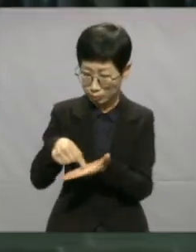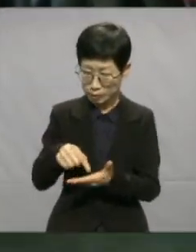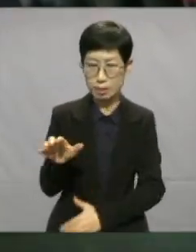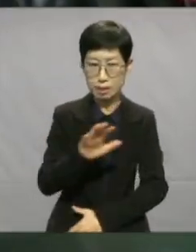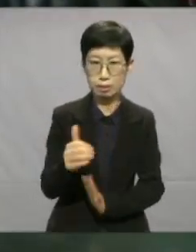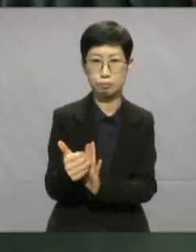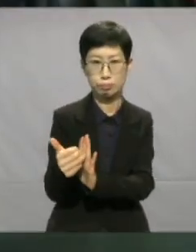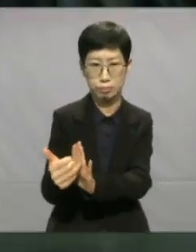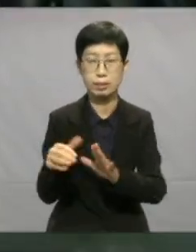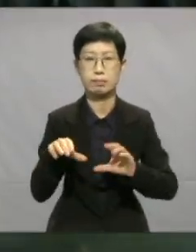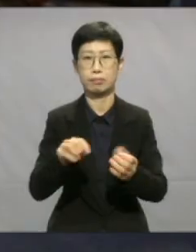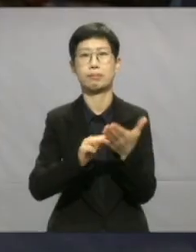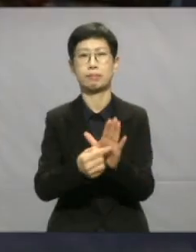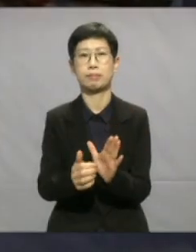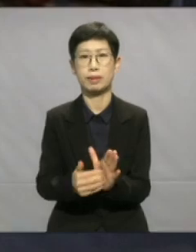중단한다고 발표했습니다.